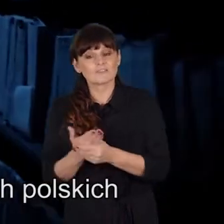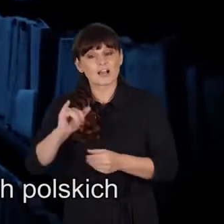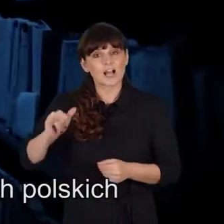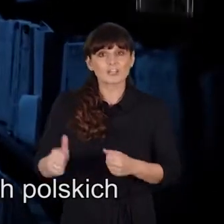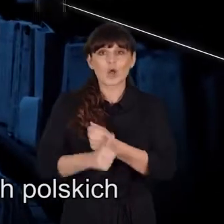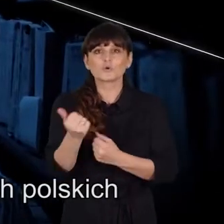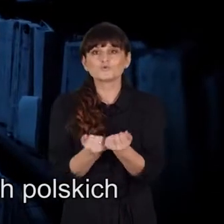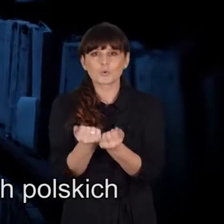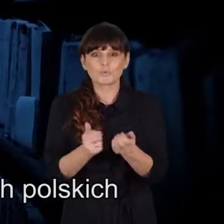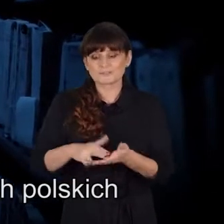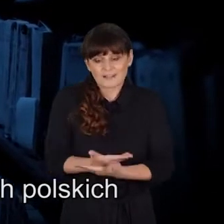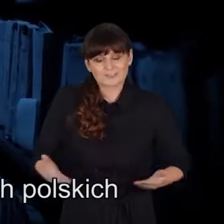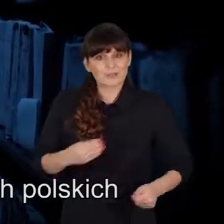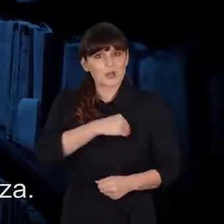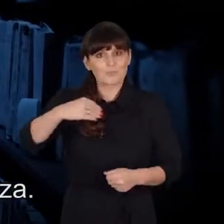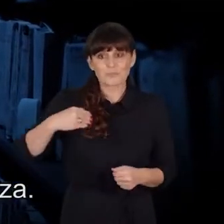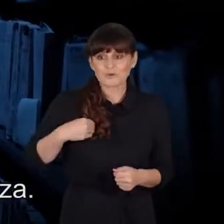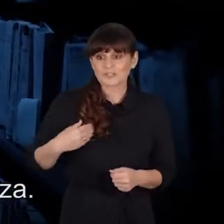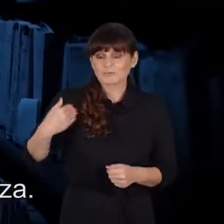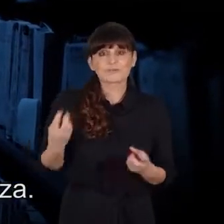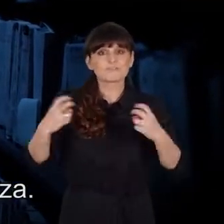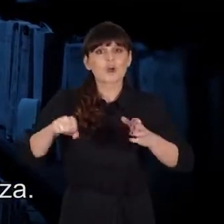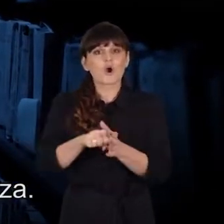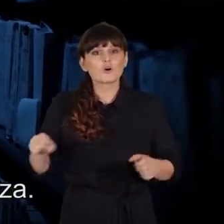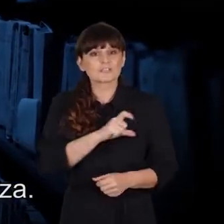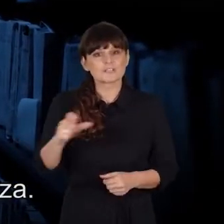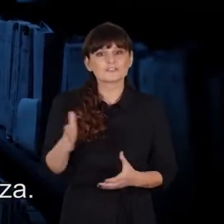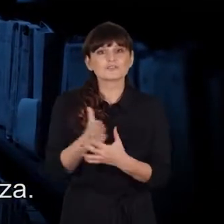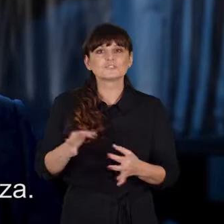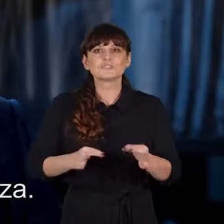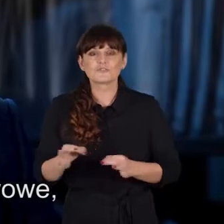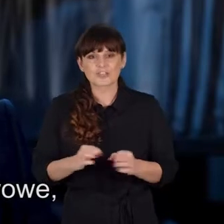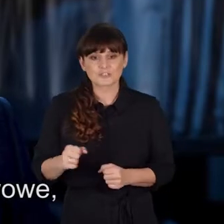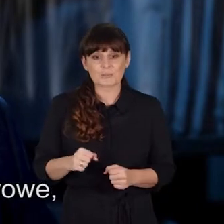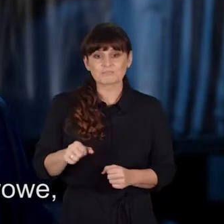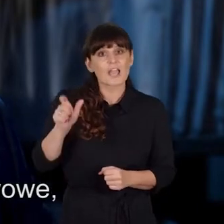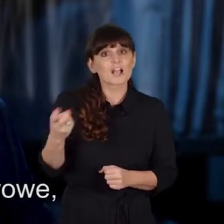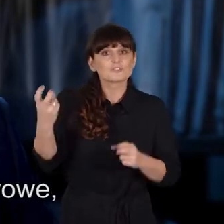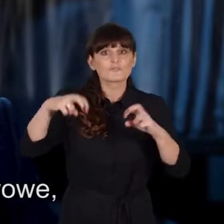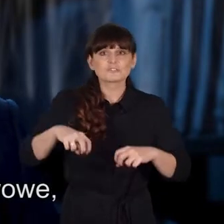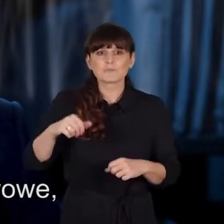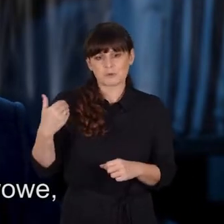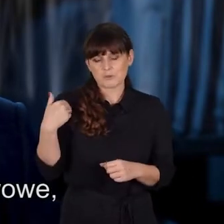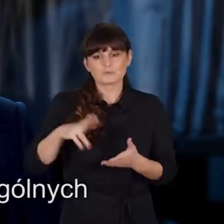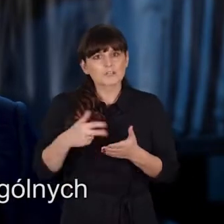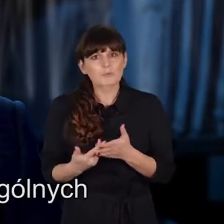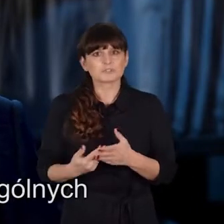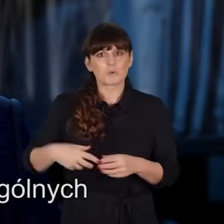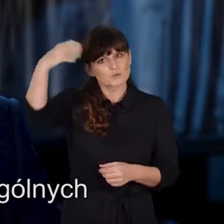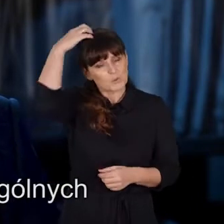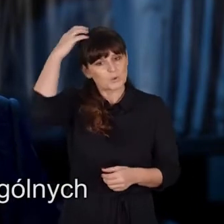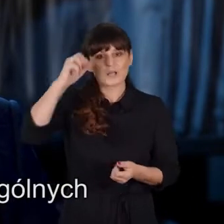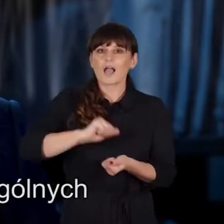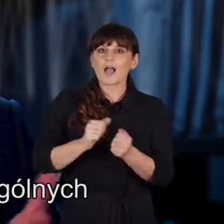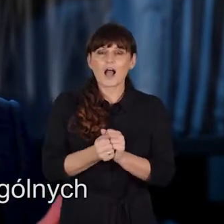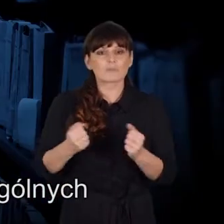Archiwa i zasoby dokumentacyjne na ziemiach polskich tworzone były od czasów średniowiecza. Twórcami archiwów były władze państwowe, na przykład